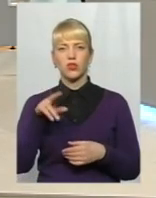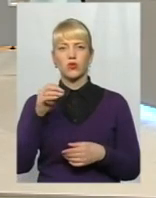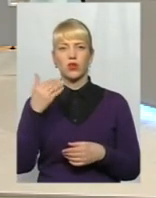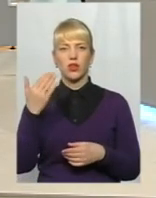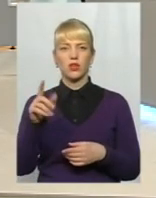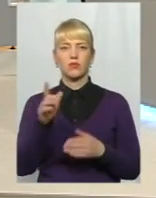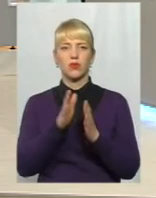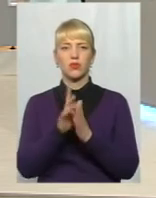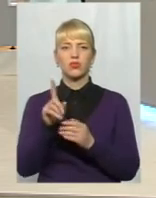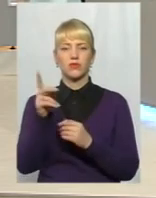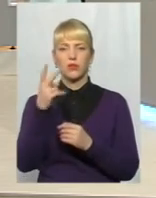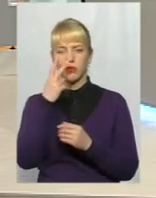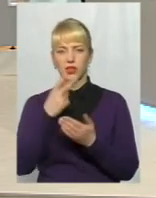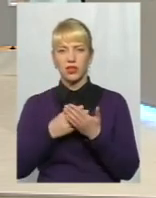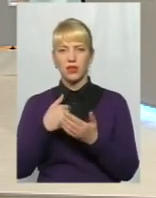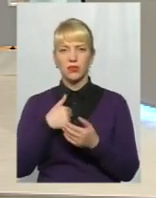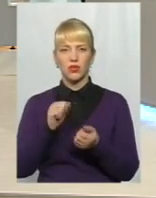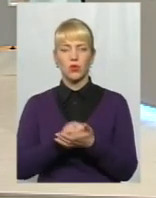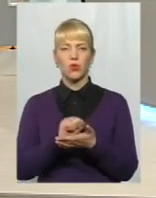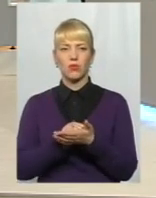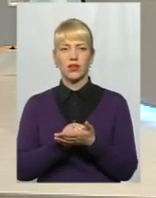вони показали документи, за якими?